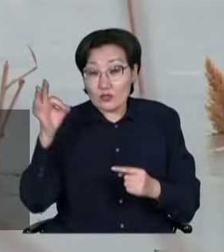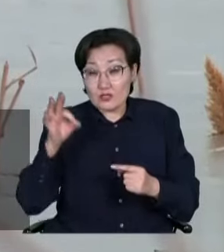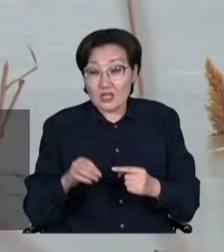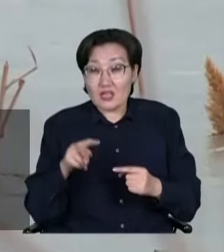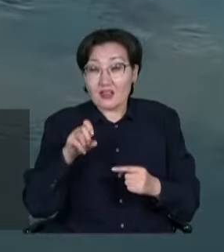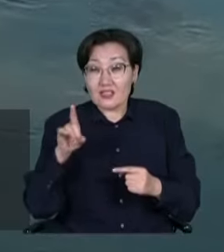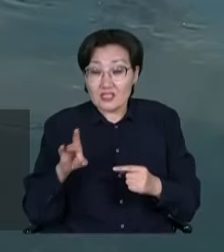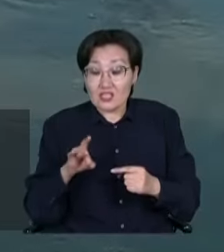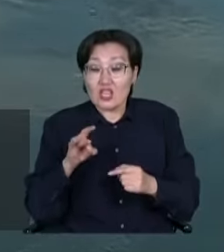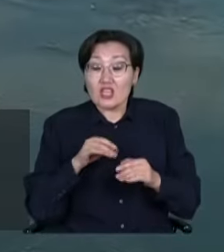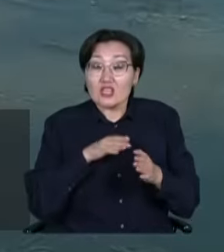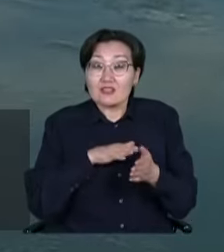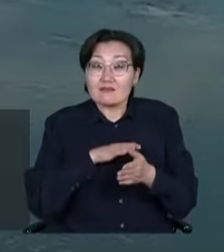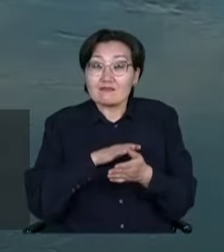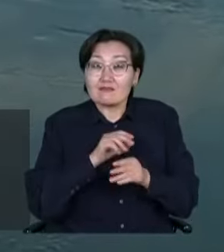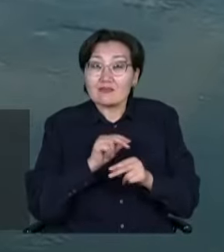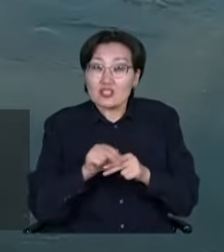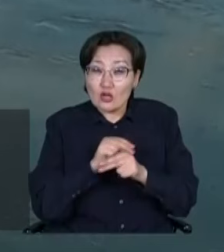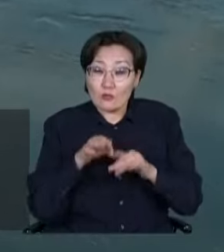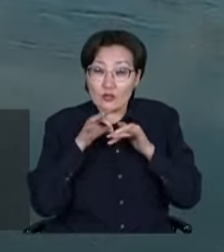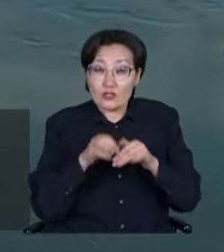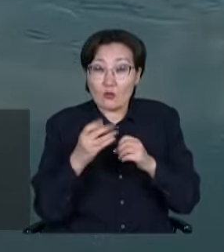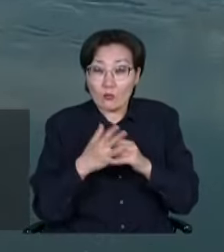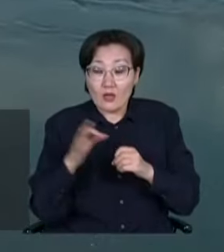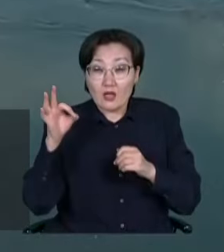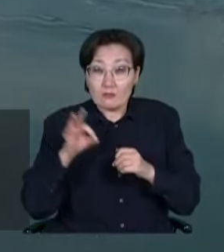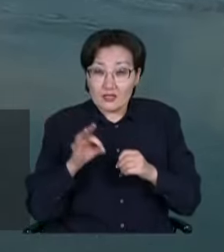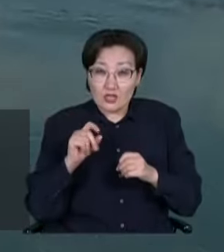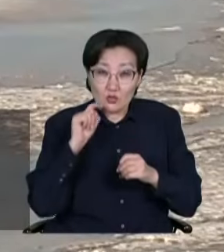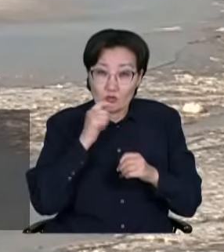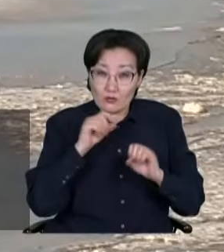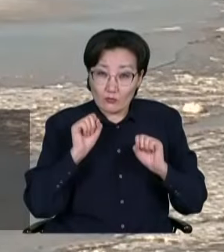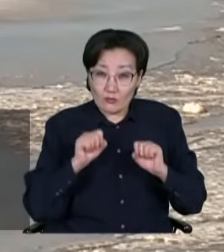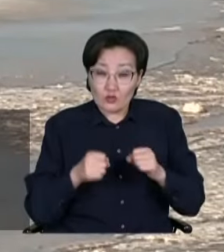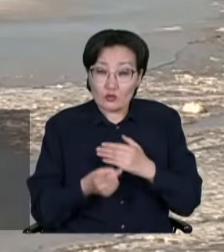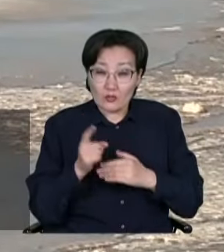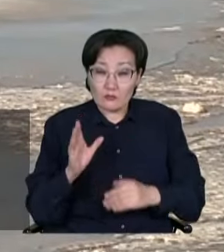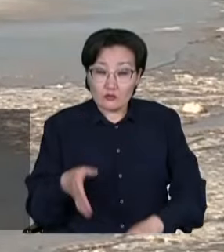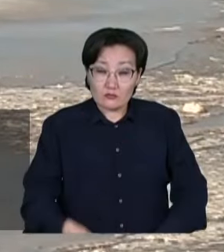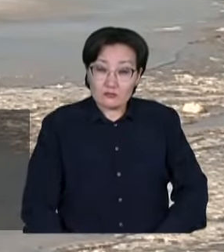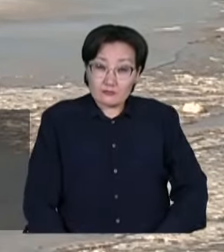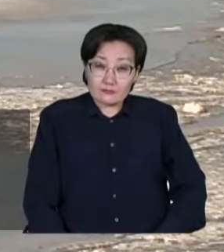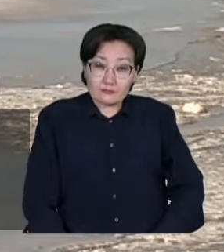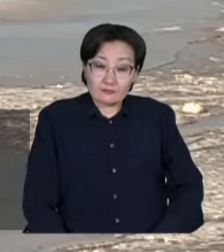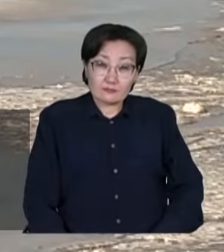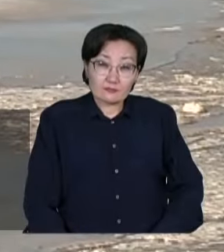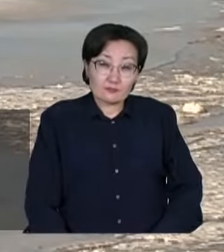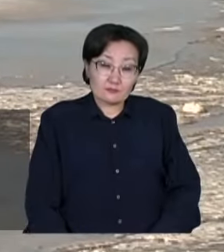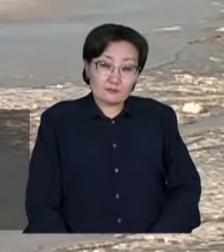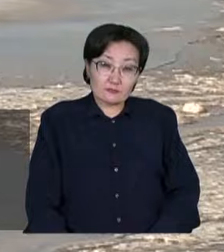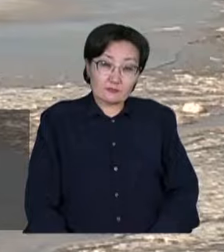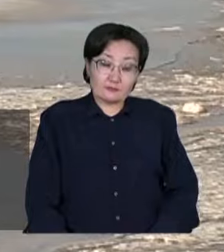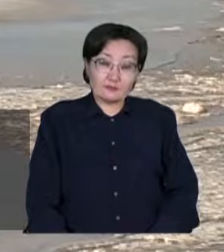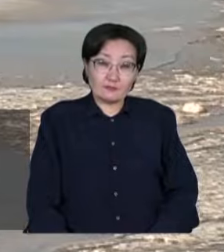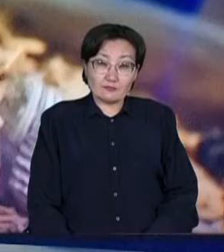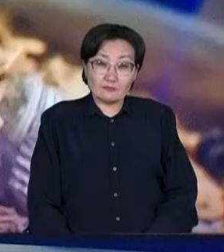лазерлік тегістеуден өтсе, тіршілік нәрін 15%-ке дейін үнемдеуге мүмкіндік туады. Асқар Сәрсенұлы, Төрехан Әділбекұлы, Алматы телеарнасы,